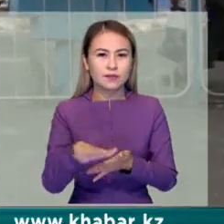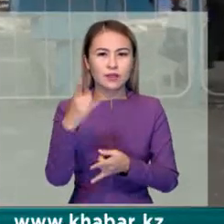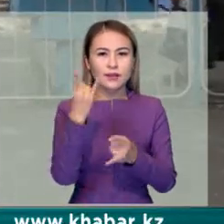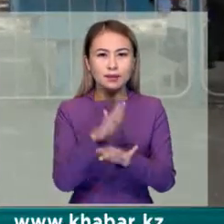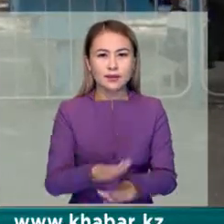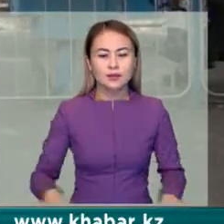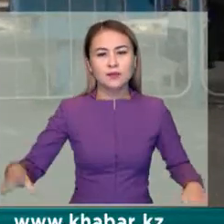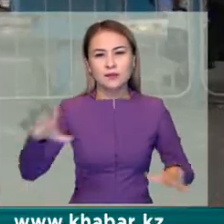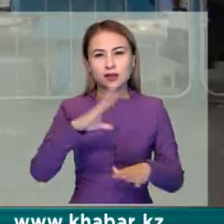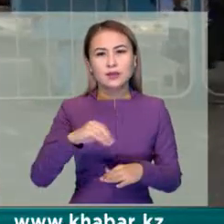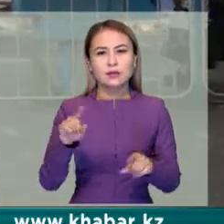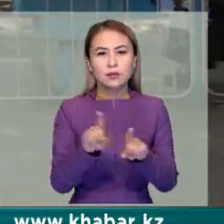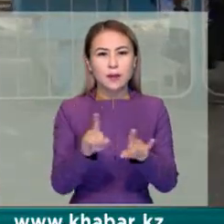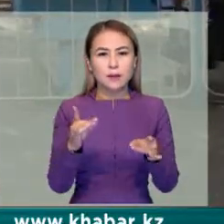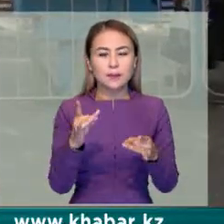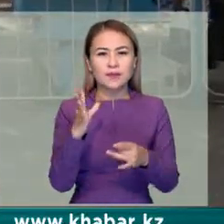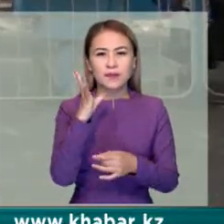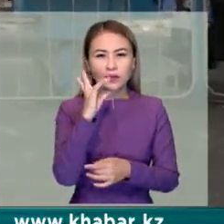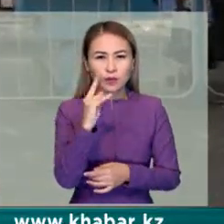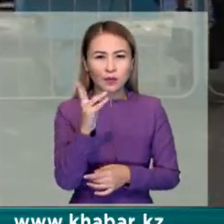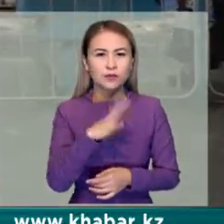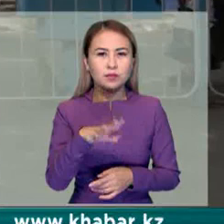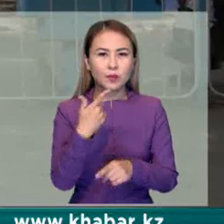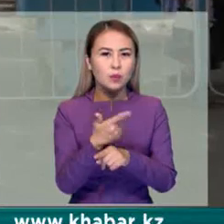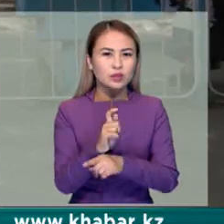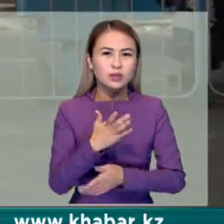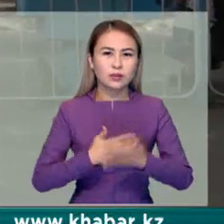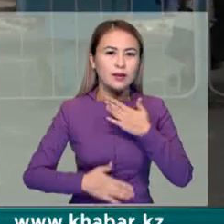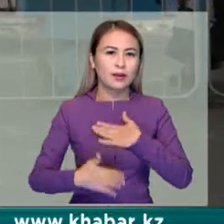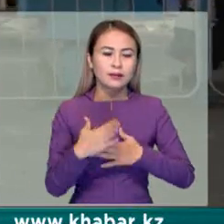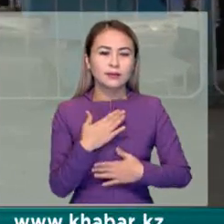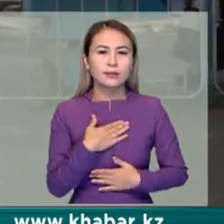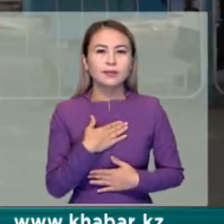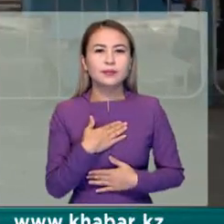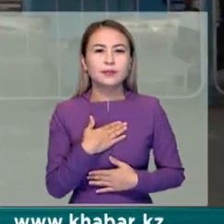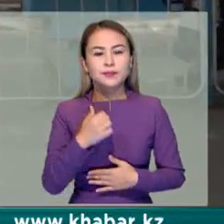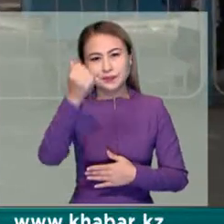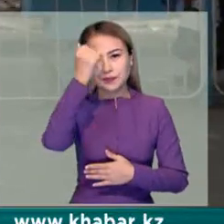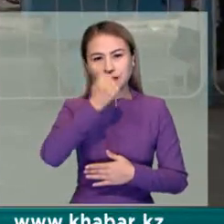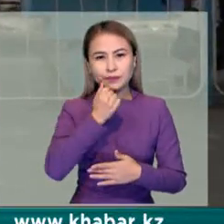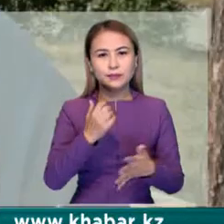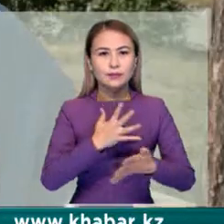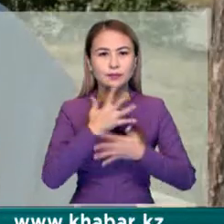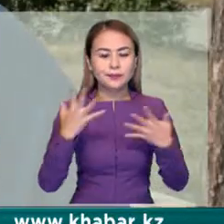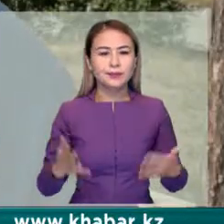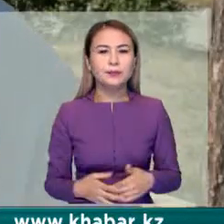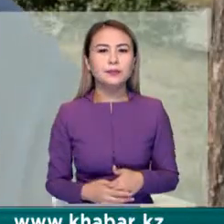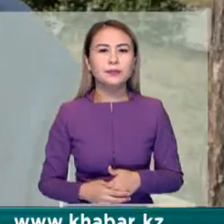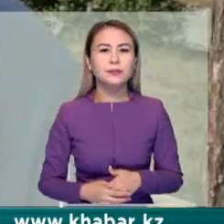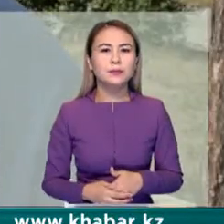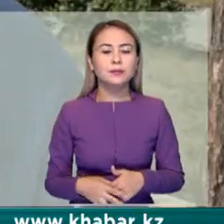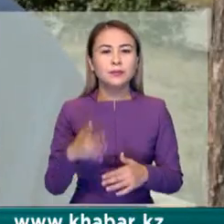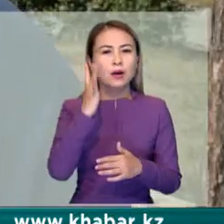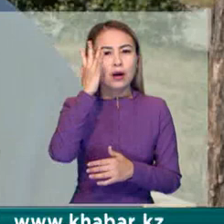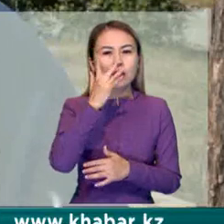баладарға, немередерге өте қуаныштымын. Рахмет барлықтарыңызға тексі. Бұл жердегі мақсат,